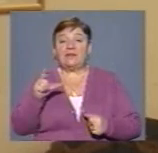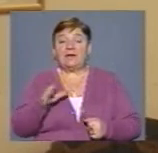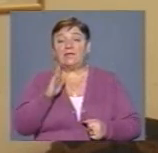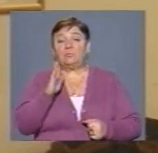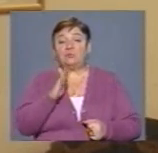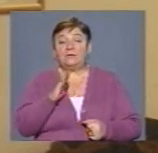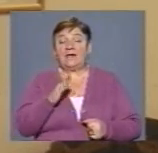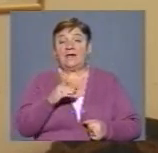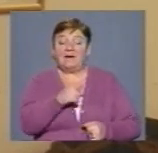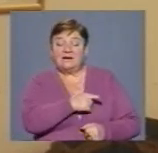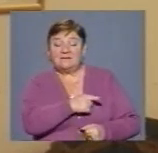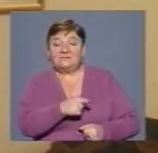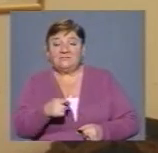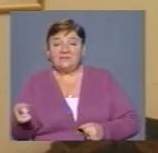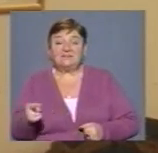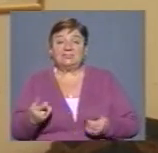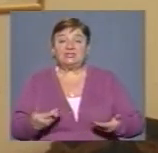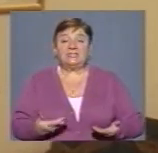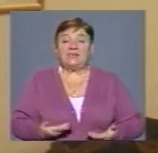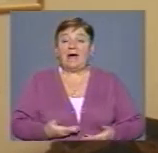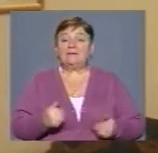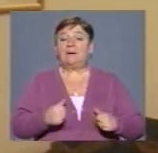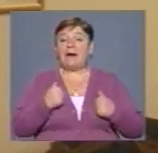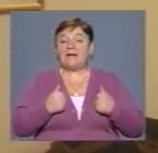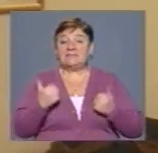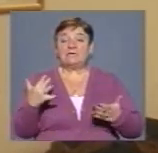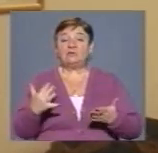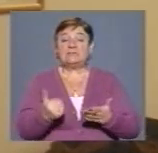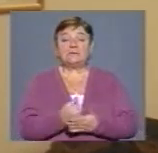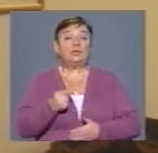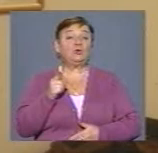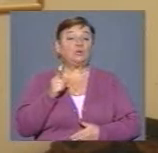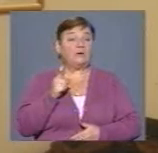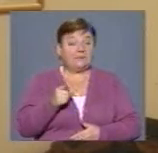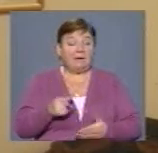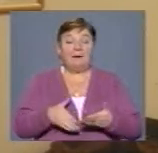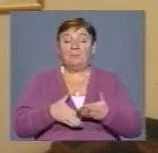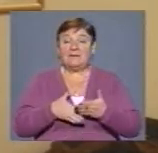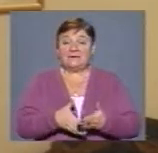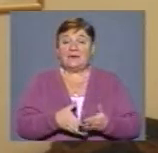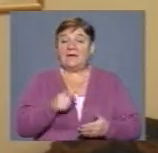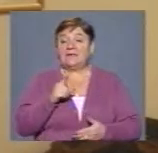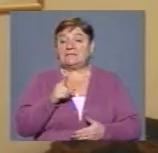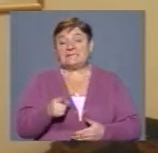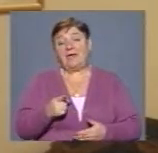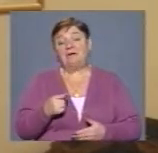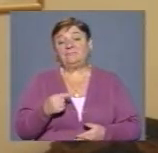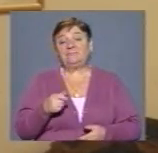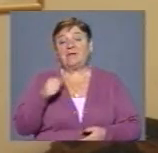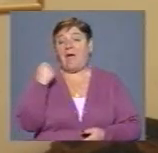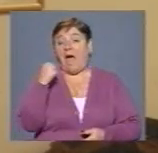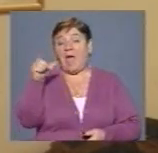її життя протягом цієї гри і буде намагатися досягти тієї мети, яка ця героїня має на увазі. Це різні героїні, скажімо,